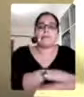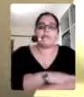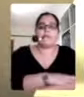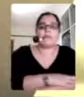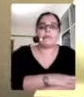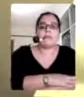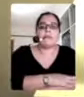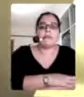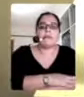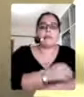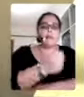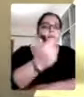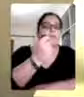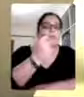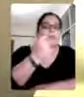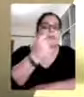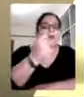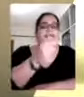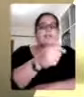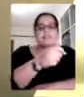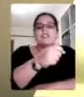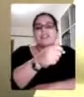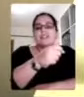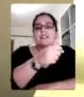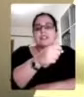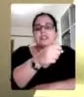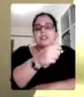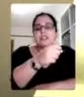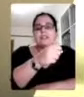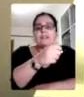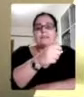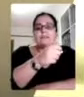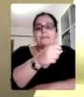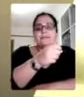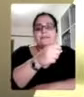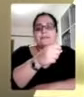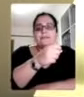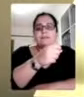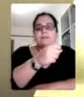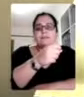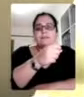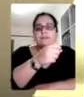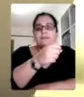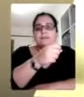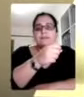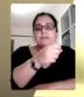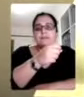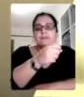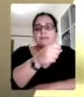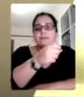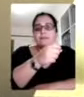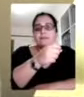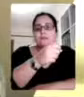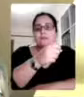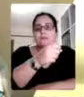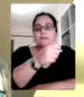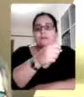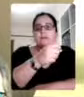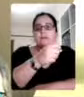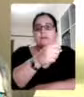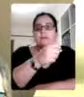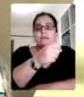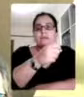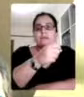deniyordu? Çakmak taşı mı, manyeto mu bir şey deniyor ya çark. Çakmak taşı değil, O evet. çarka el değen tipler daha